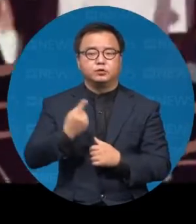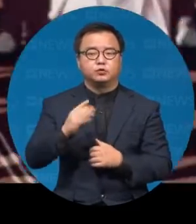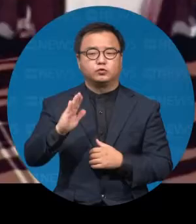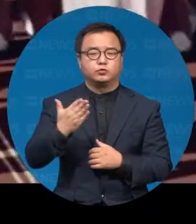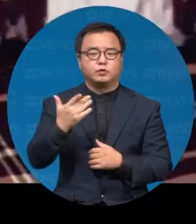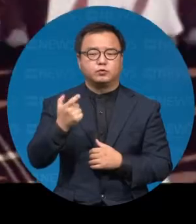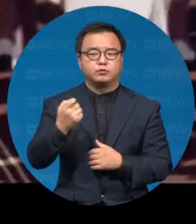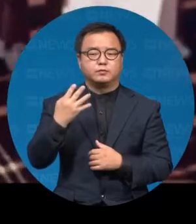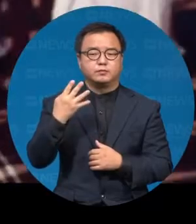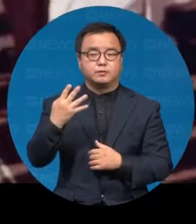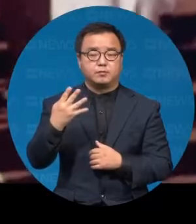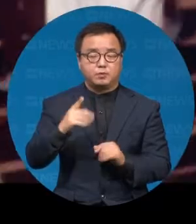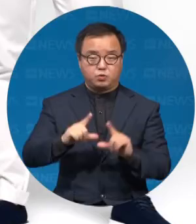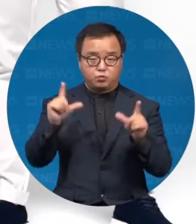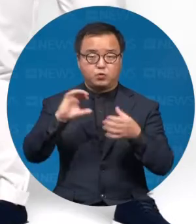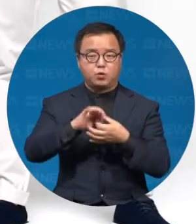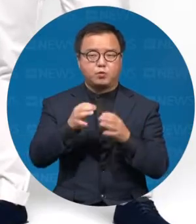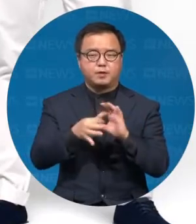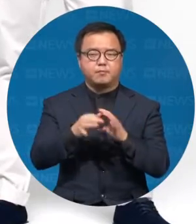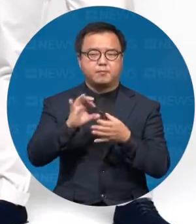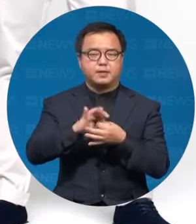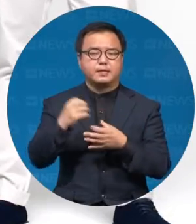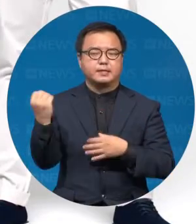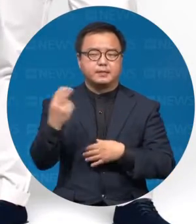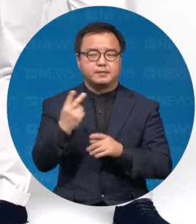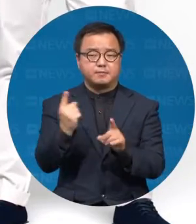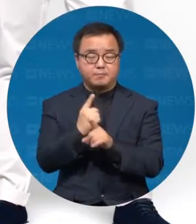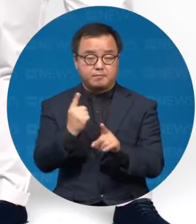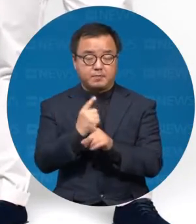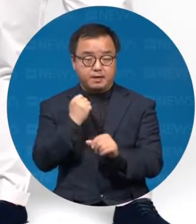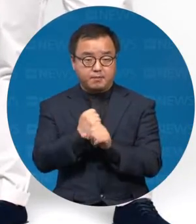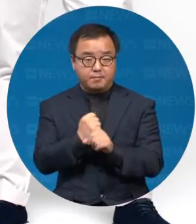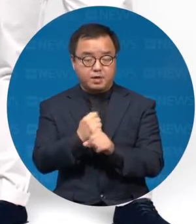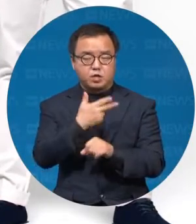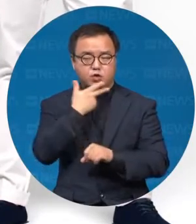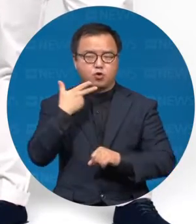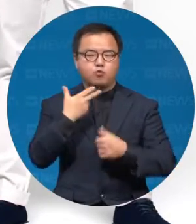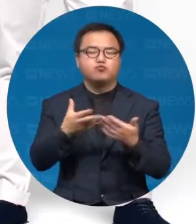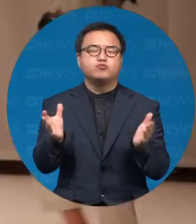1964년 도쿄올림픽 유니폼을 재해석한 디자인을 내놓은 영국팀.